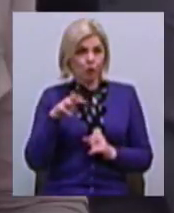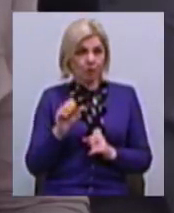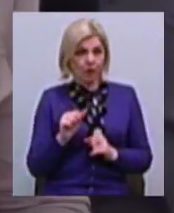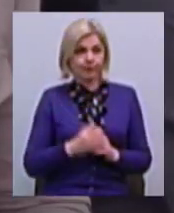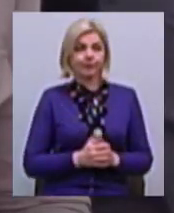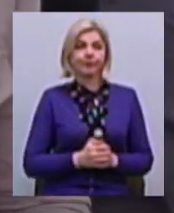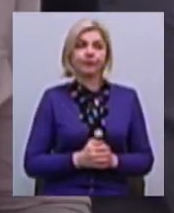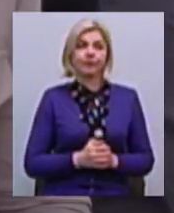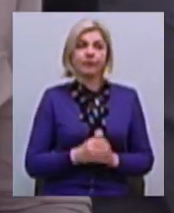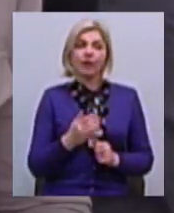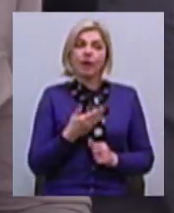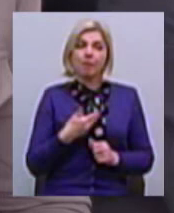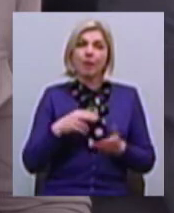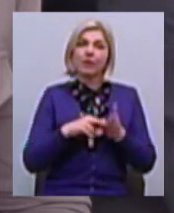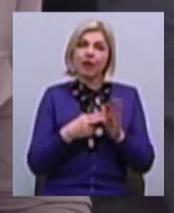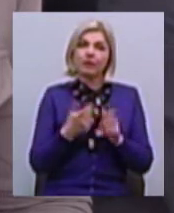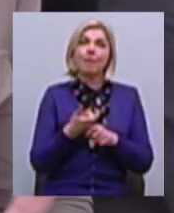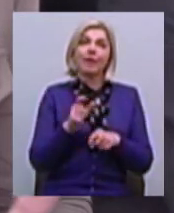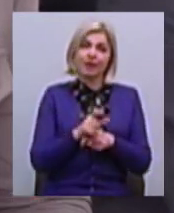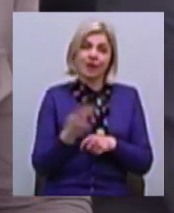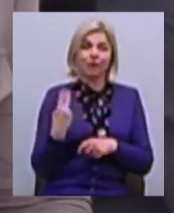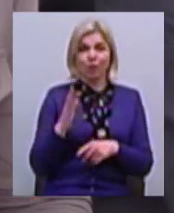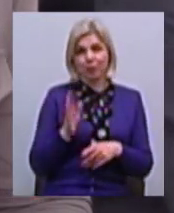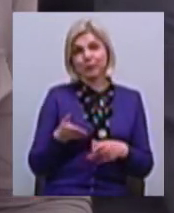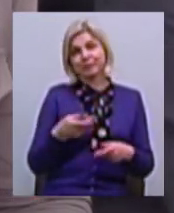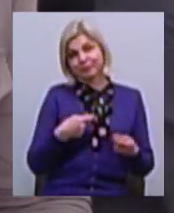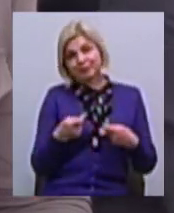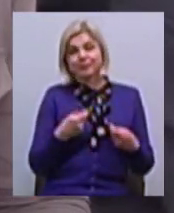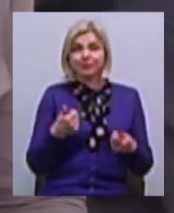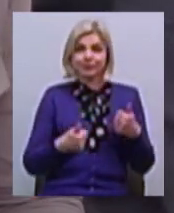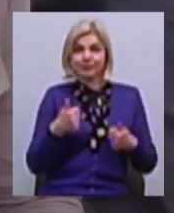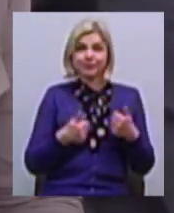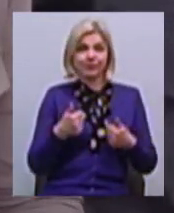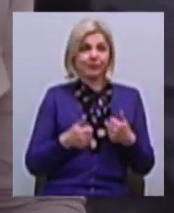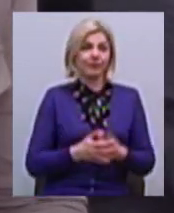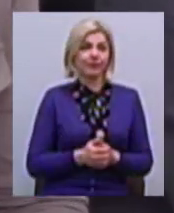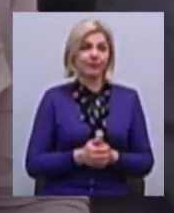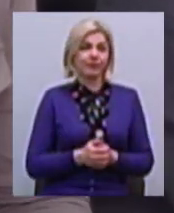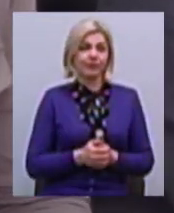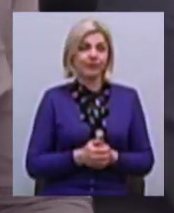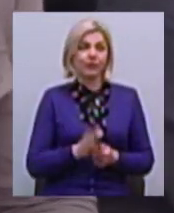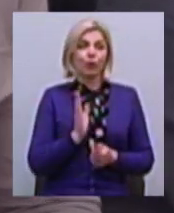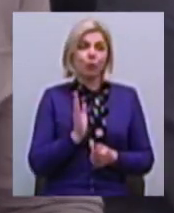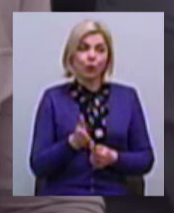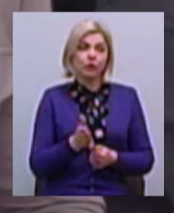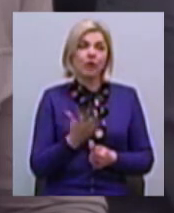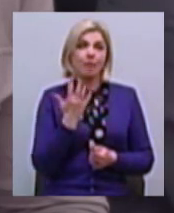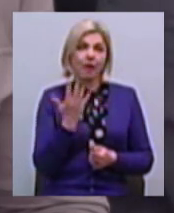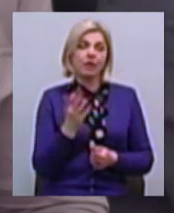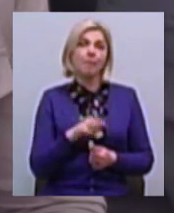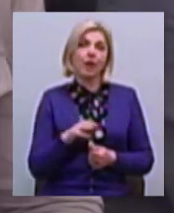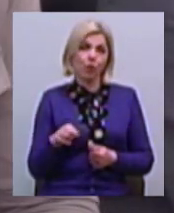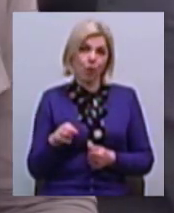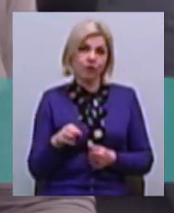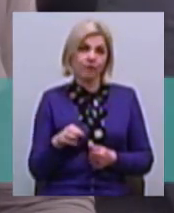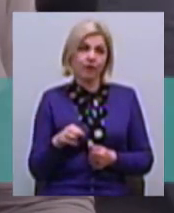більше. Ми потребуємося ж. Це тільки початок. Ми тоді в Радіо погоджували, що будемо 5 мільйонів доларів